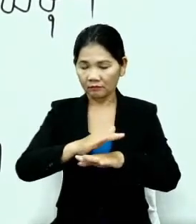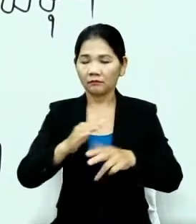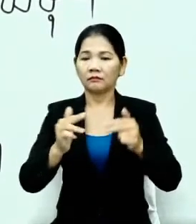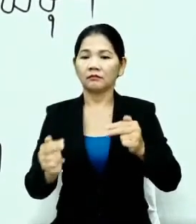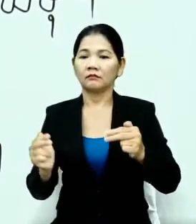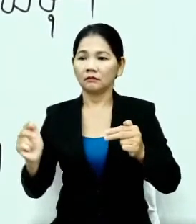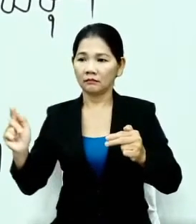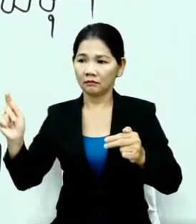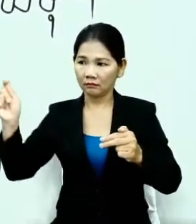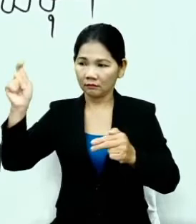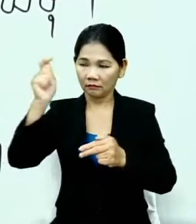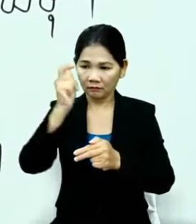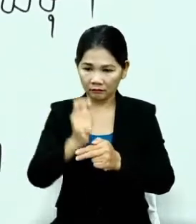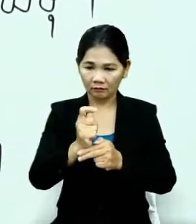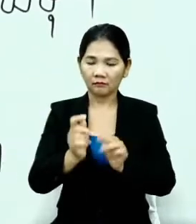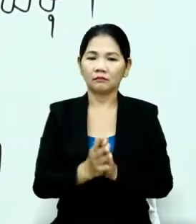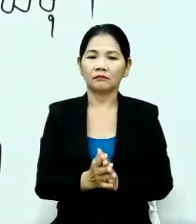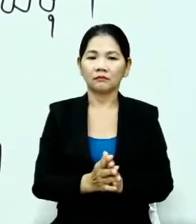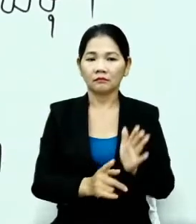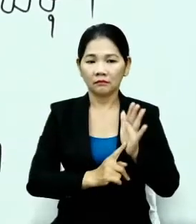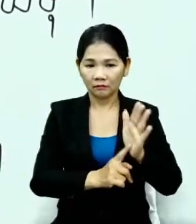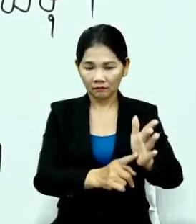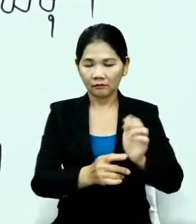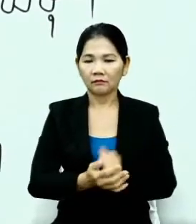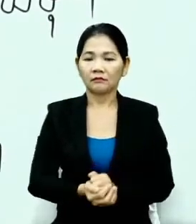nùm út tì hò